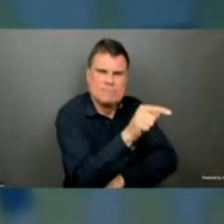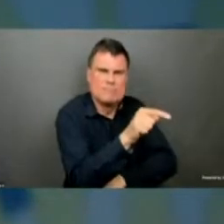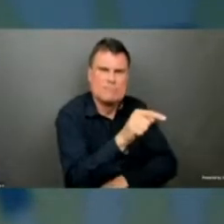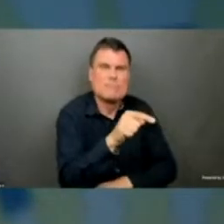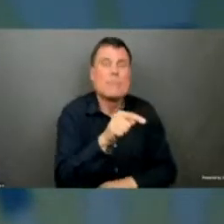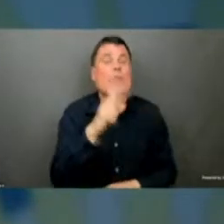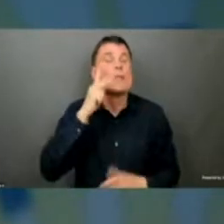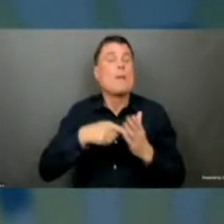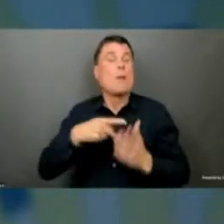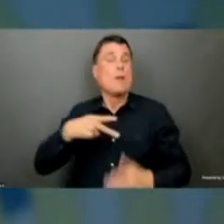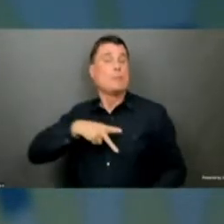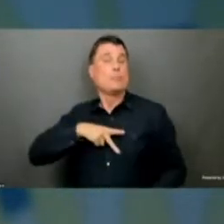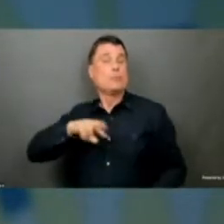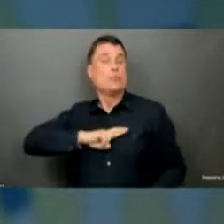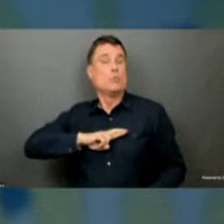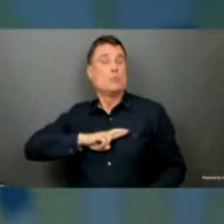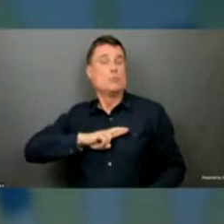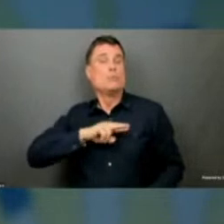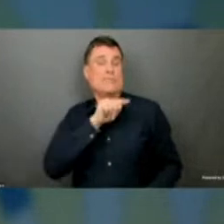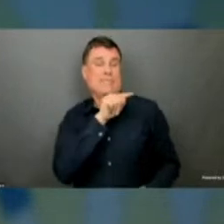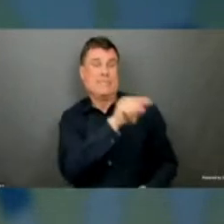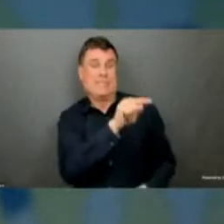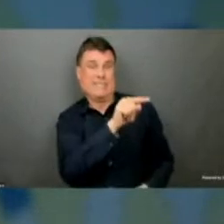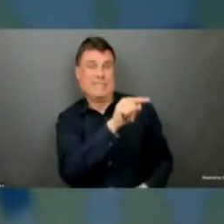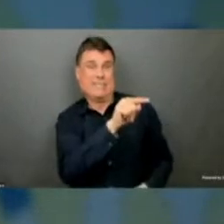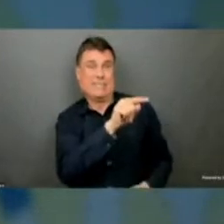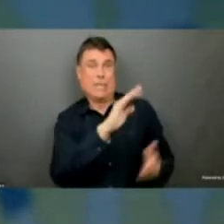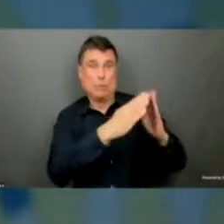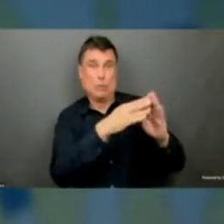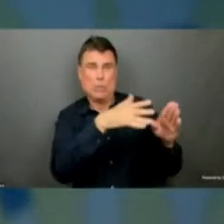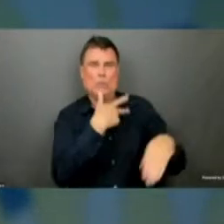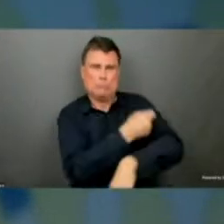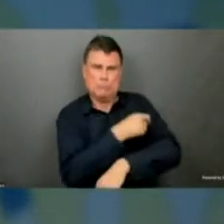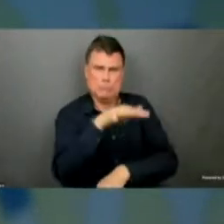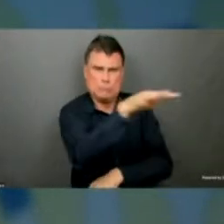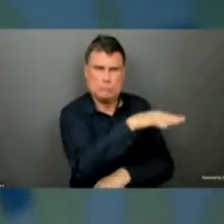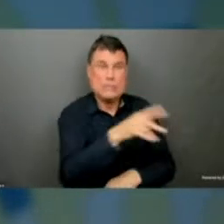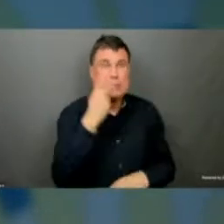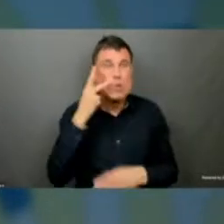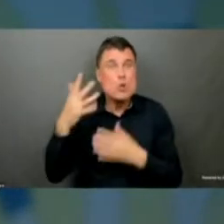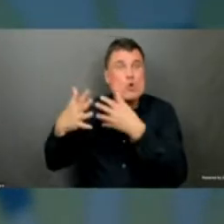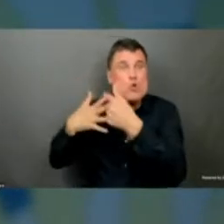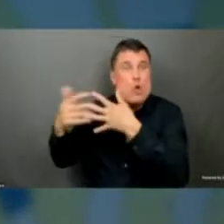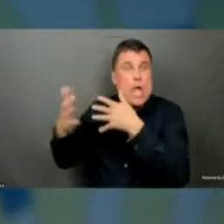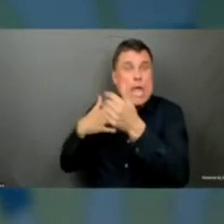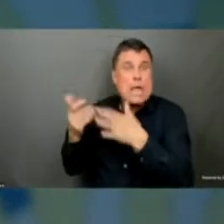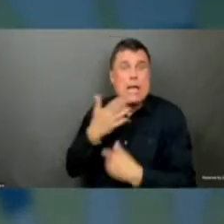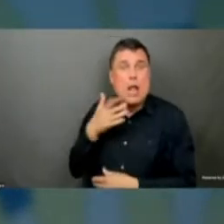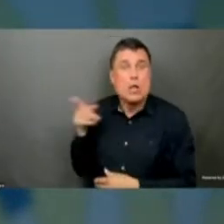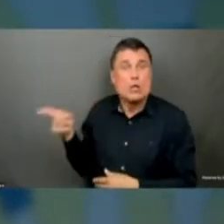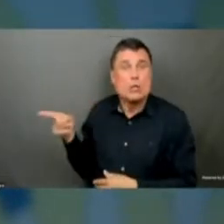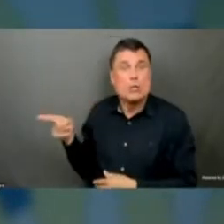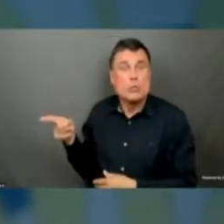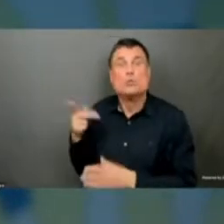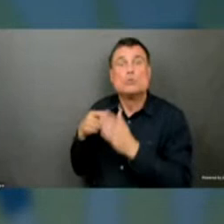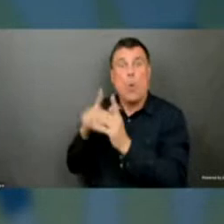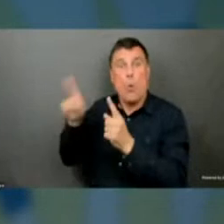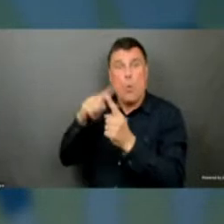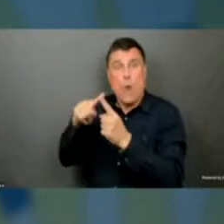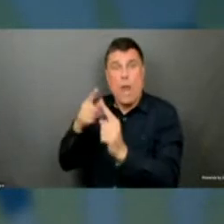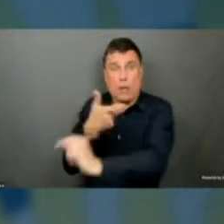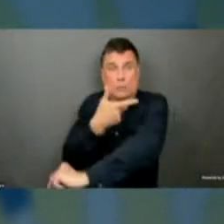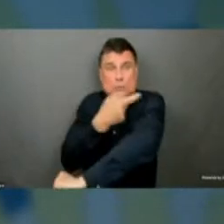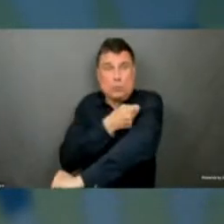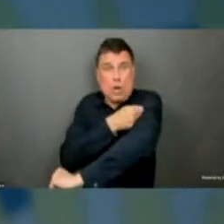性率的 shows 下降的这个 the 急速 time 下降的一个 period 趋 where the 势 immunization clinics were happening, and then the drop off over time.